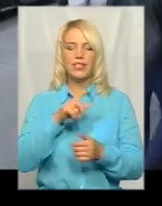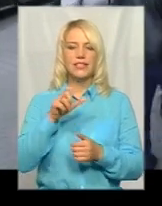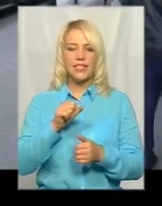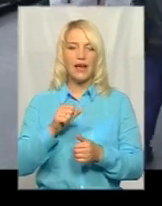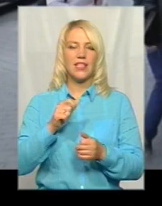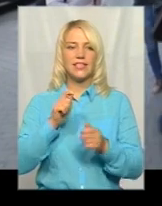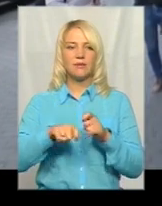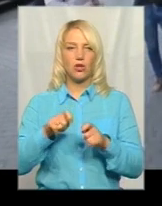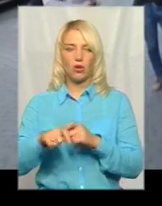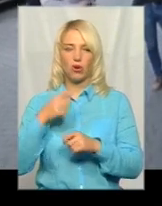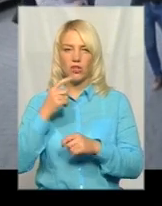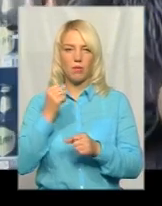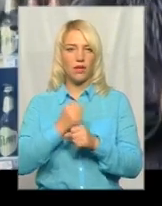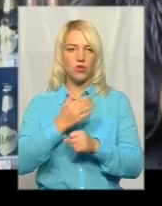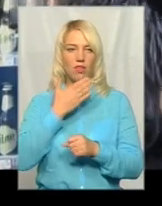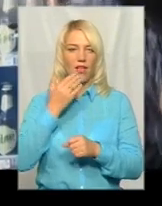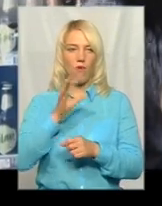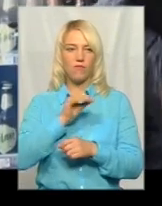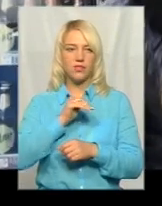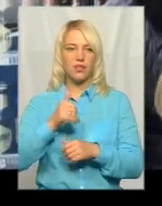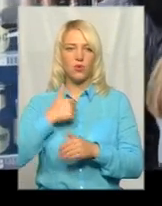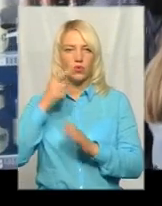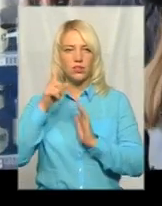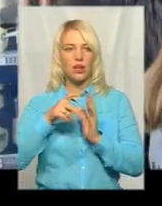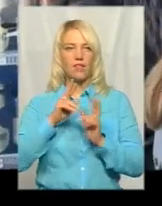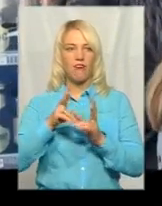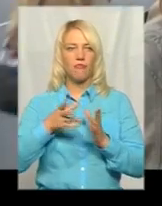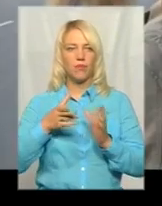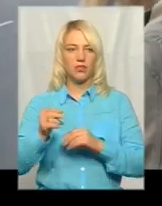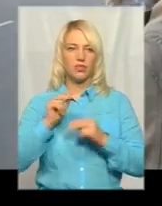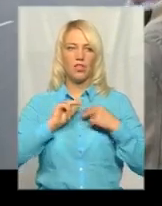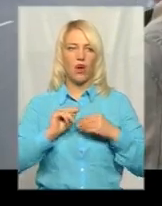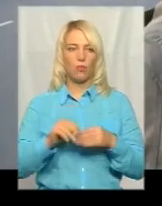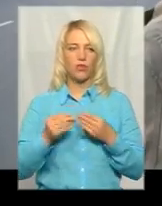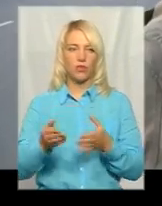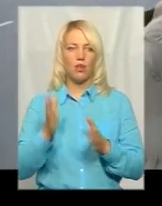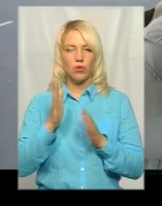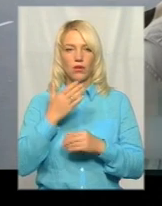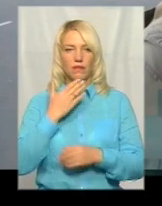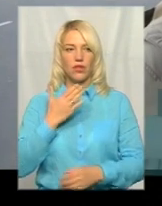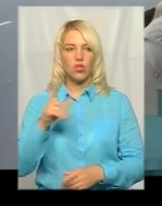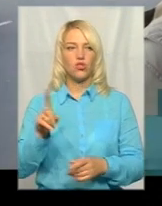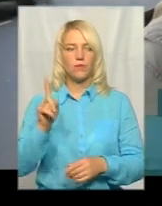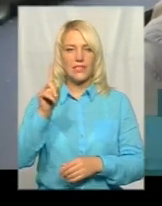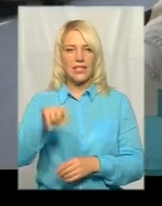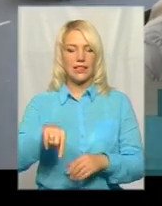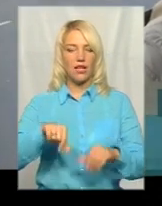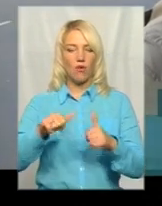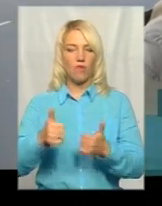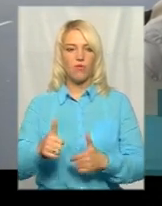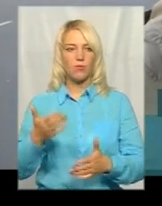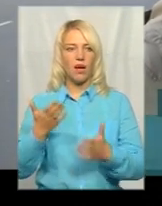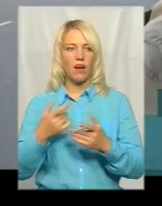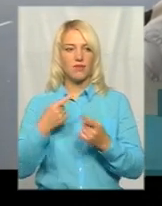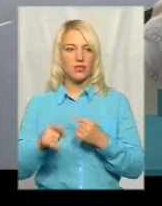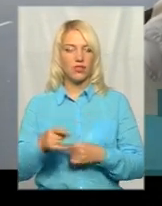Жінка каже, працює неофіційно, тому хоче дізнатися, як вплинути на роботодавця. Буду звертатися, щоб все-таки оформили. А інакше скажу,